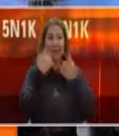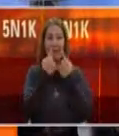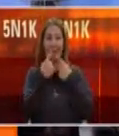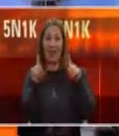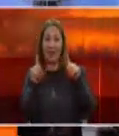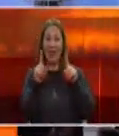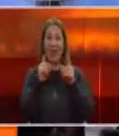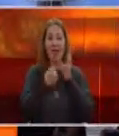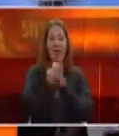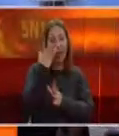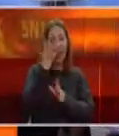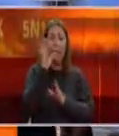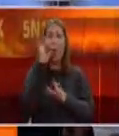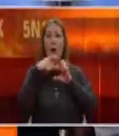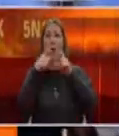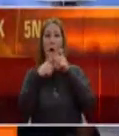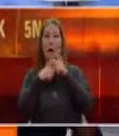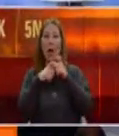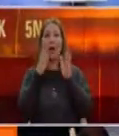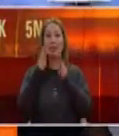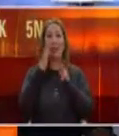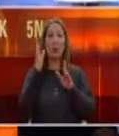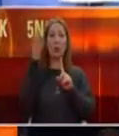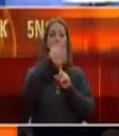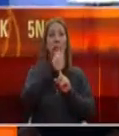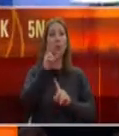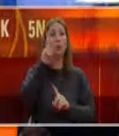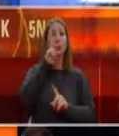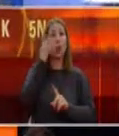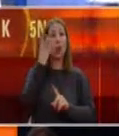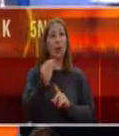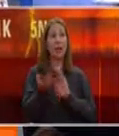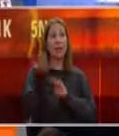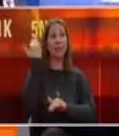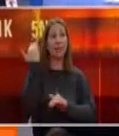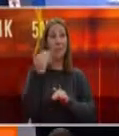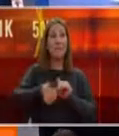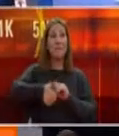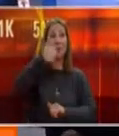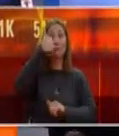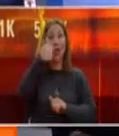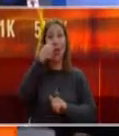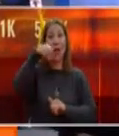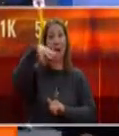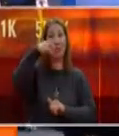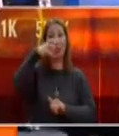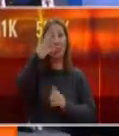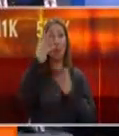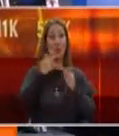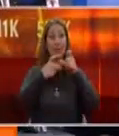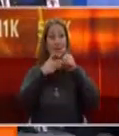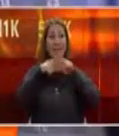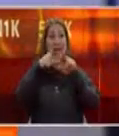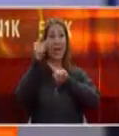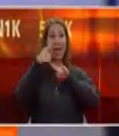Farkyaratanlar.org adresinden ulaşabilirler. Çok teşekkür ederim. Son olarak geçtiğimiz gün Başbakan Erdoğan'ın ismini andığı Salih